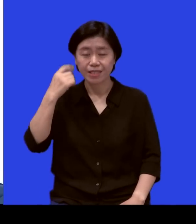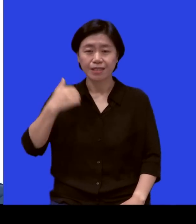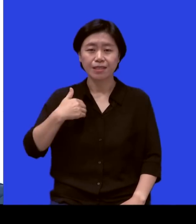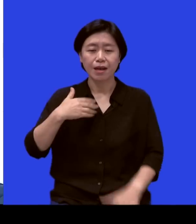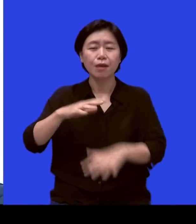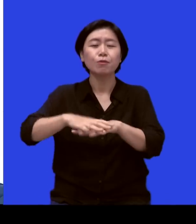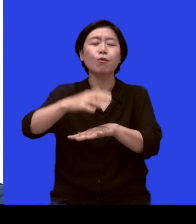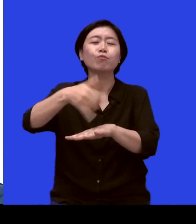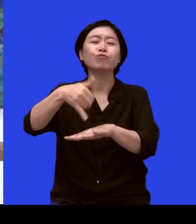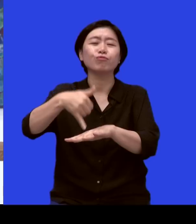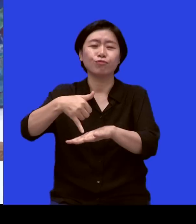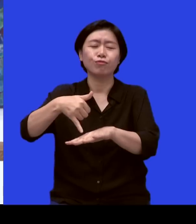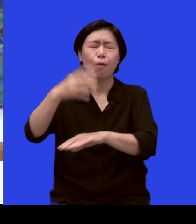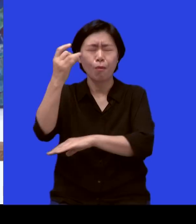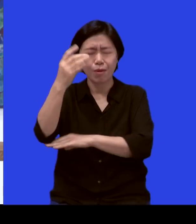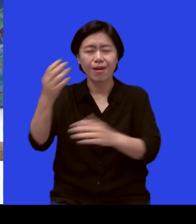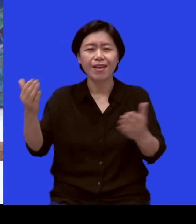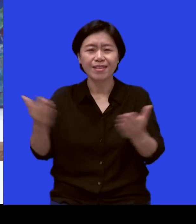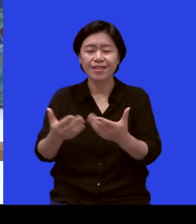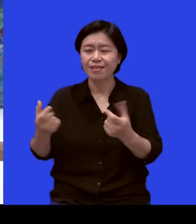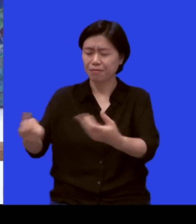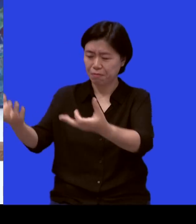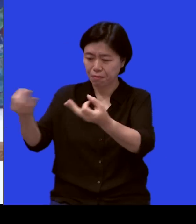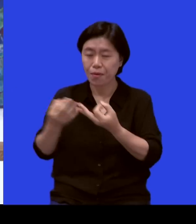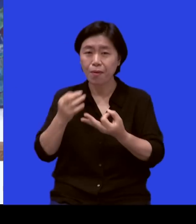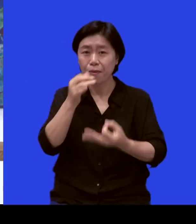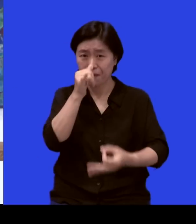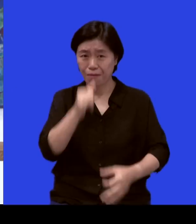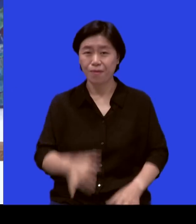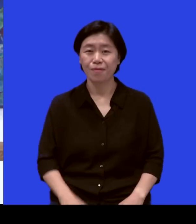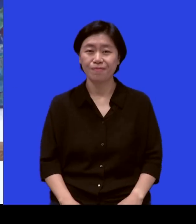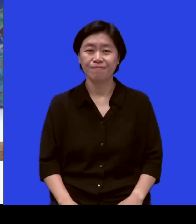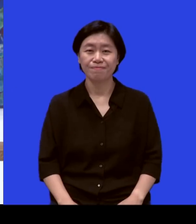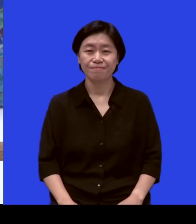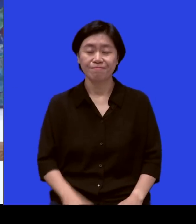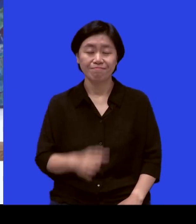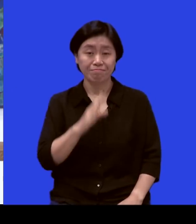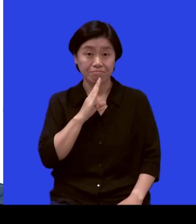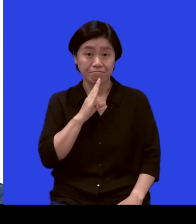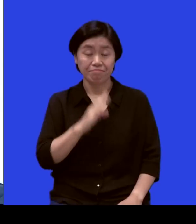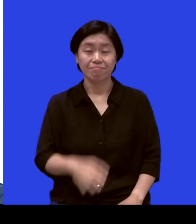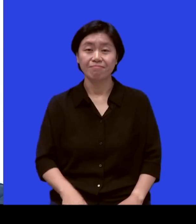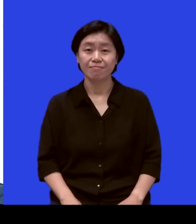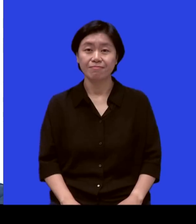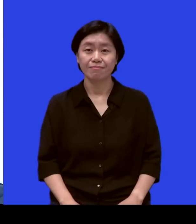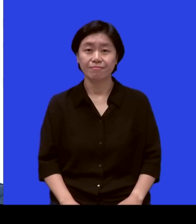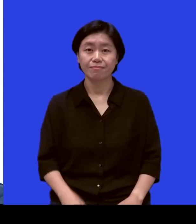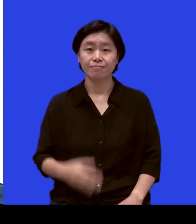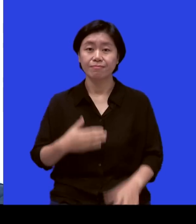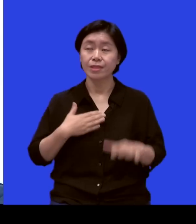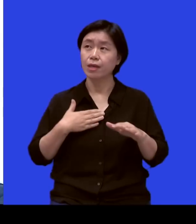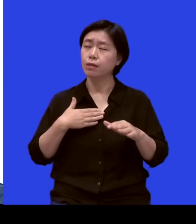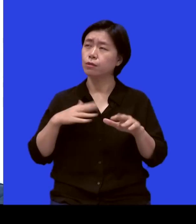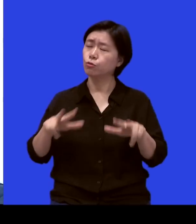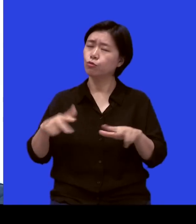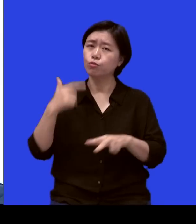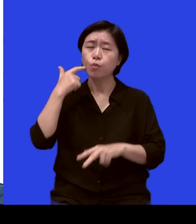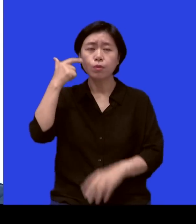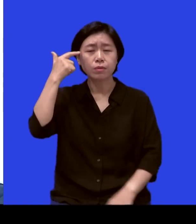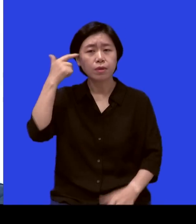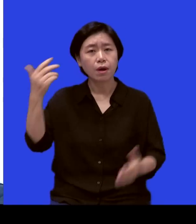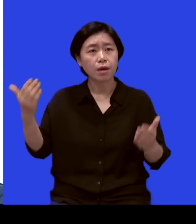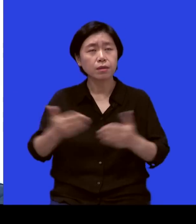얘기를 하더라고요. 아 그래요? 전혀 그렇지 않은데. 현지에 그냥 계실 것 같은 분. 그리고 제가 41년째 목회를 하는데